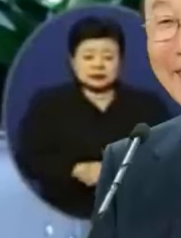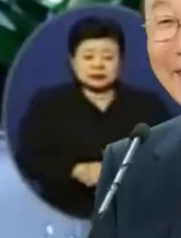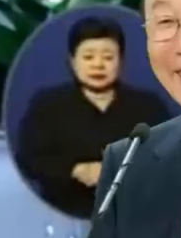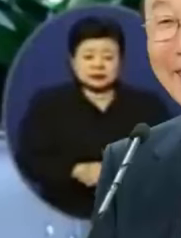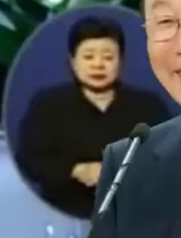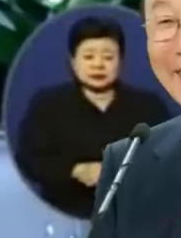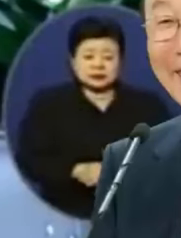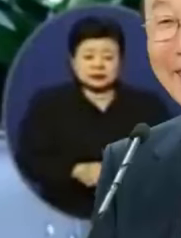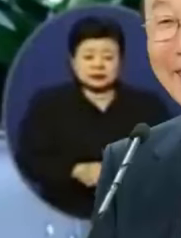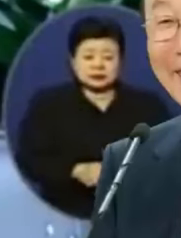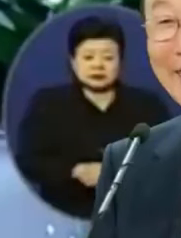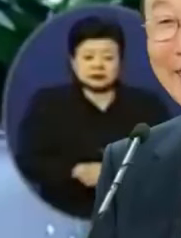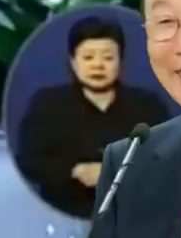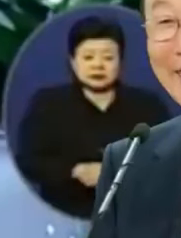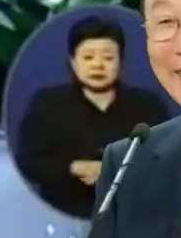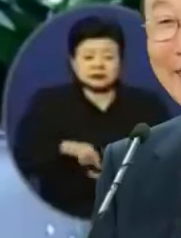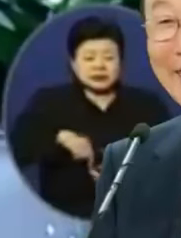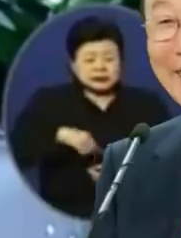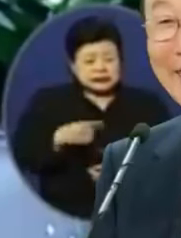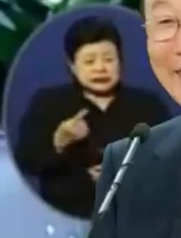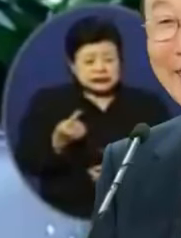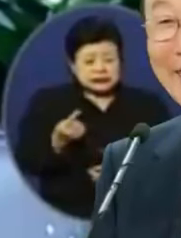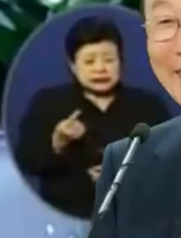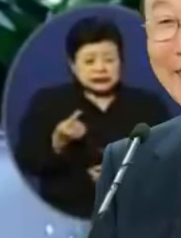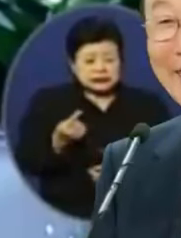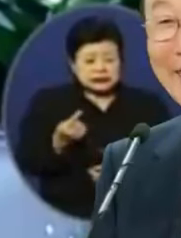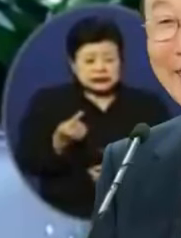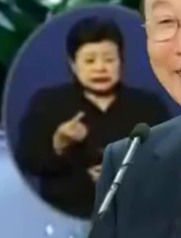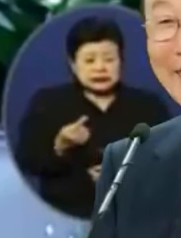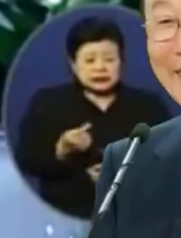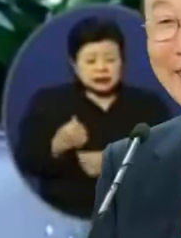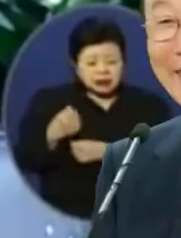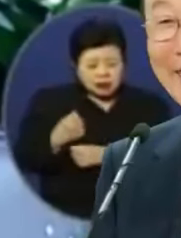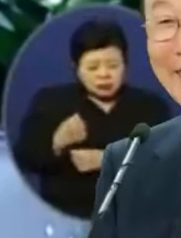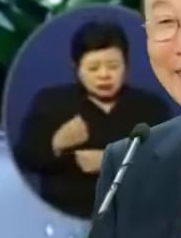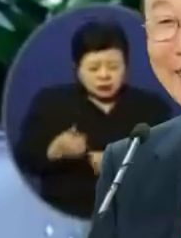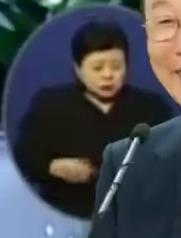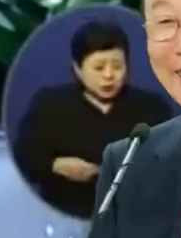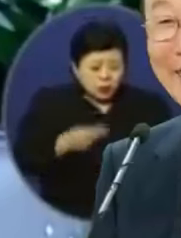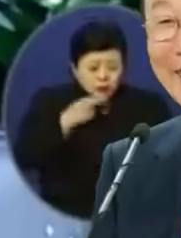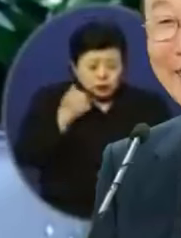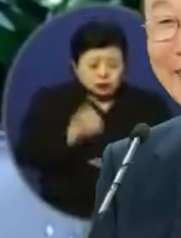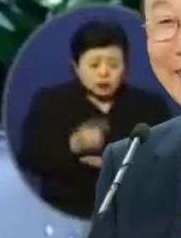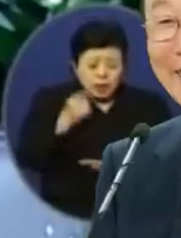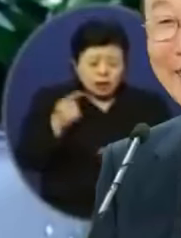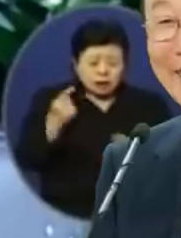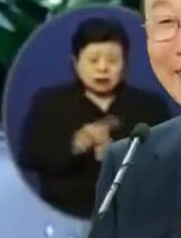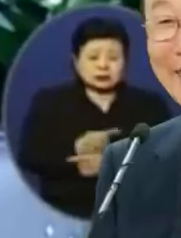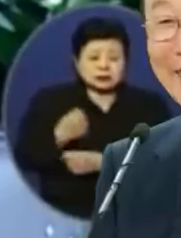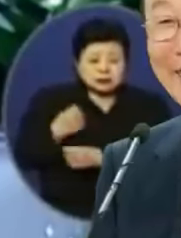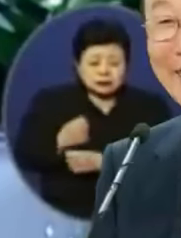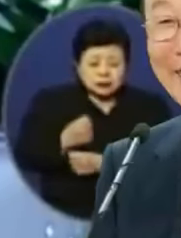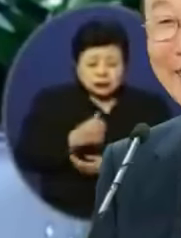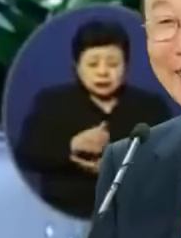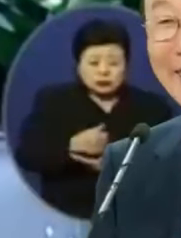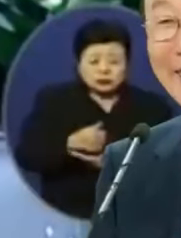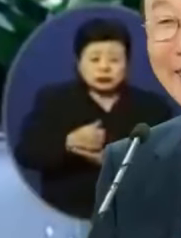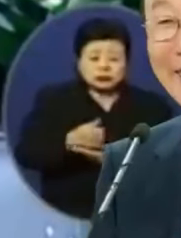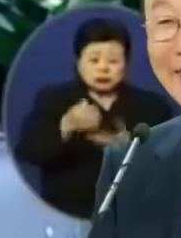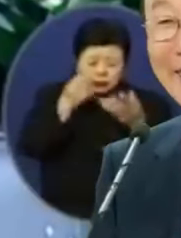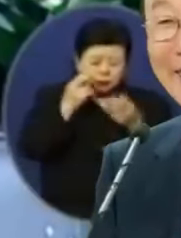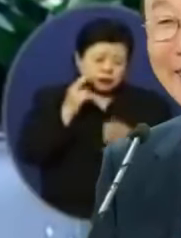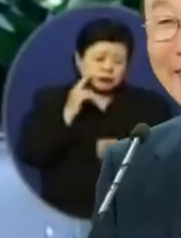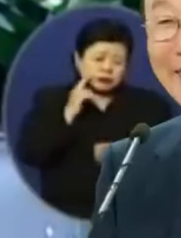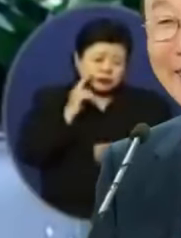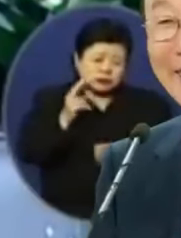전혀 자기가 굶어질 필요가 없는 죄악을 대신 굶어졌는데 주님의 고통이 얼마나 심한지